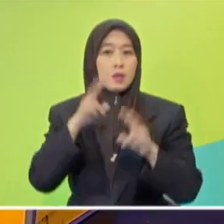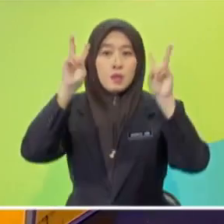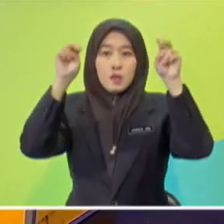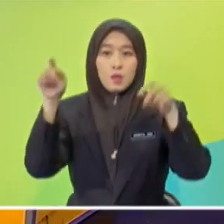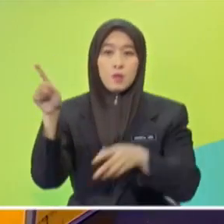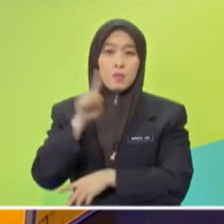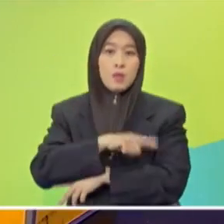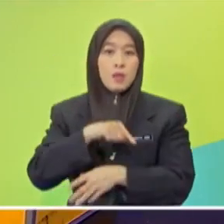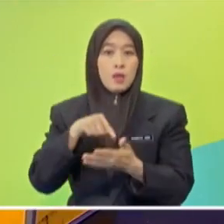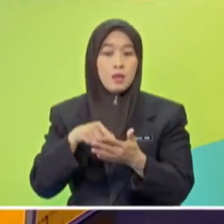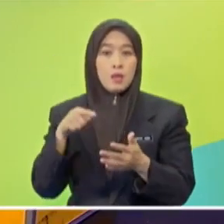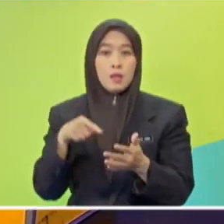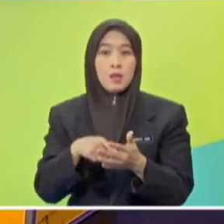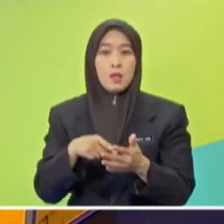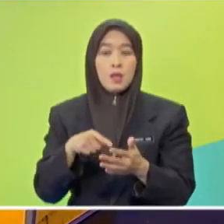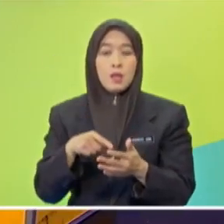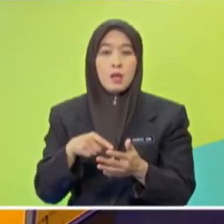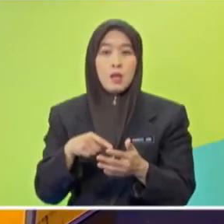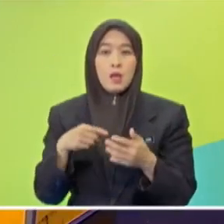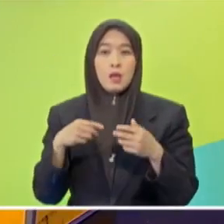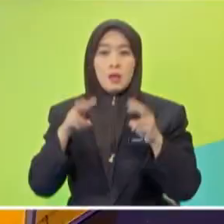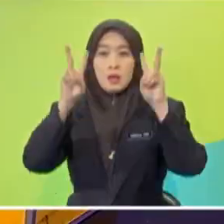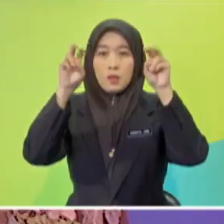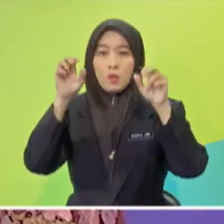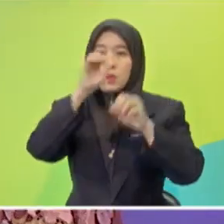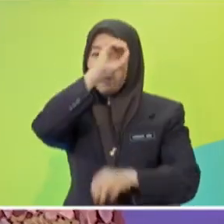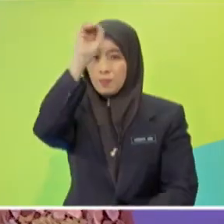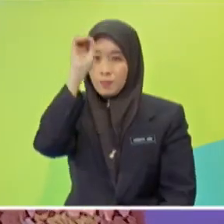ini adalah berkaitan dengan fratus peraturan